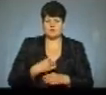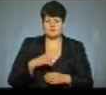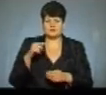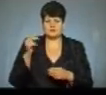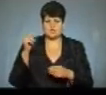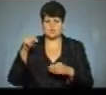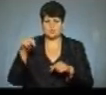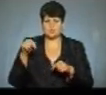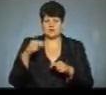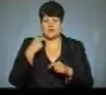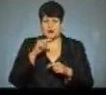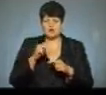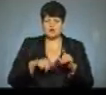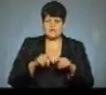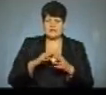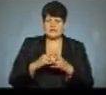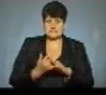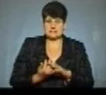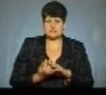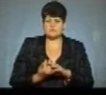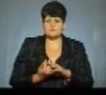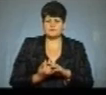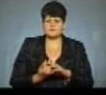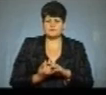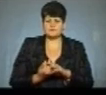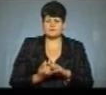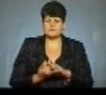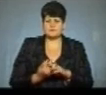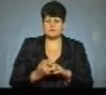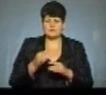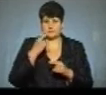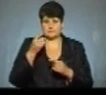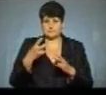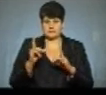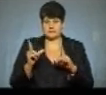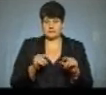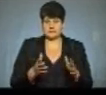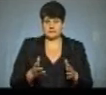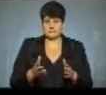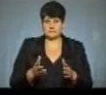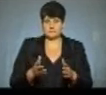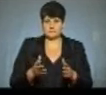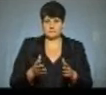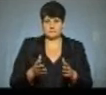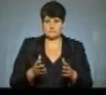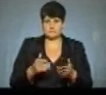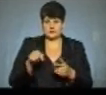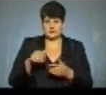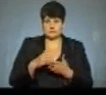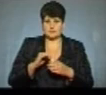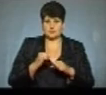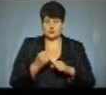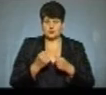Тут рідне село. На бригади не їздила. Ну, в школі мало друзів,